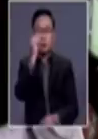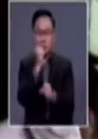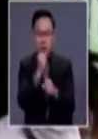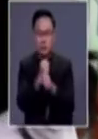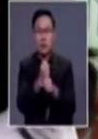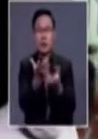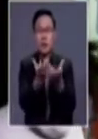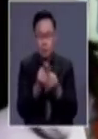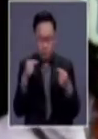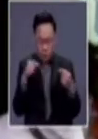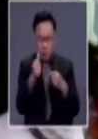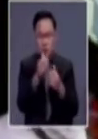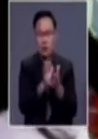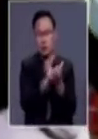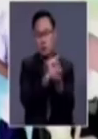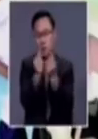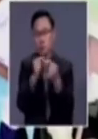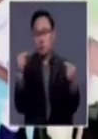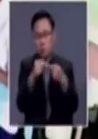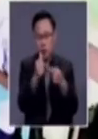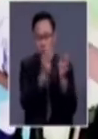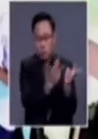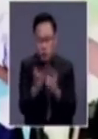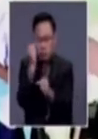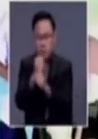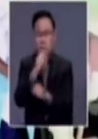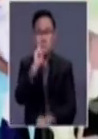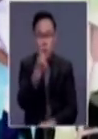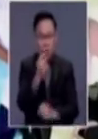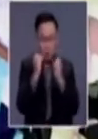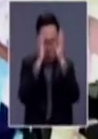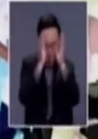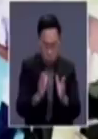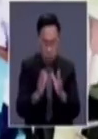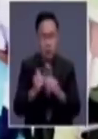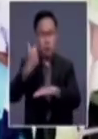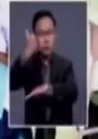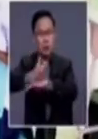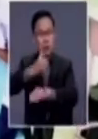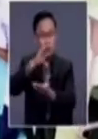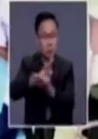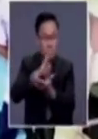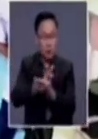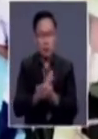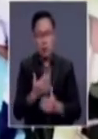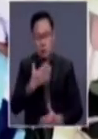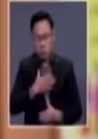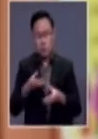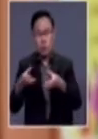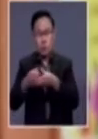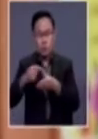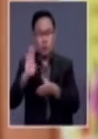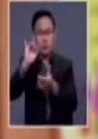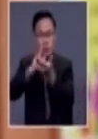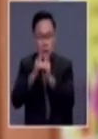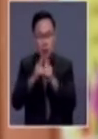องสังคมแล้วก็มีวิธีการทำงานใหม่ๆน่าขึ้นทั้งครูเองทั้งผอ.เองแล้วก็คนของเราเองเนี่ยก็ได้พัฒ